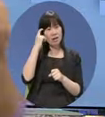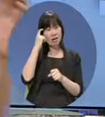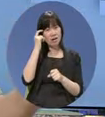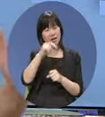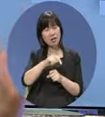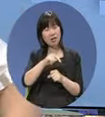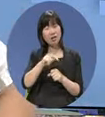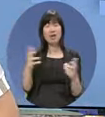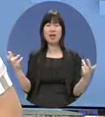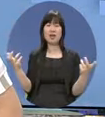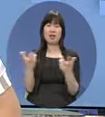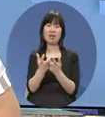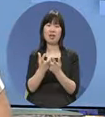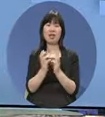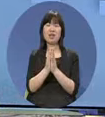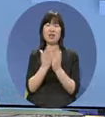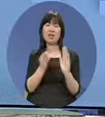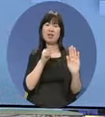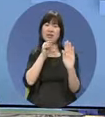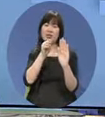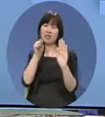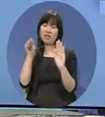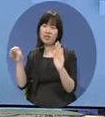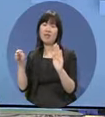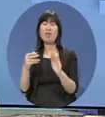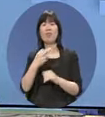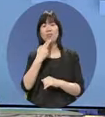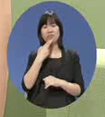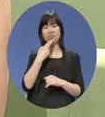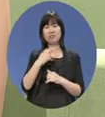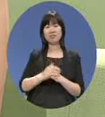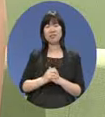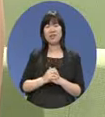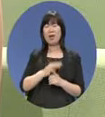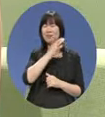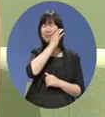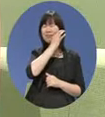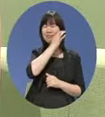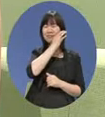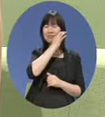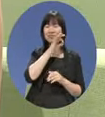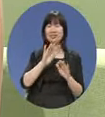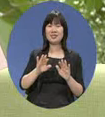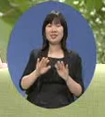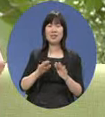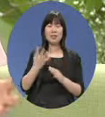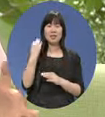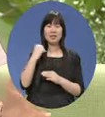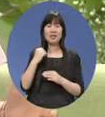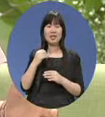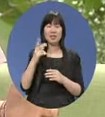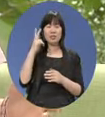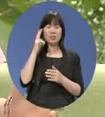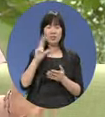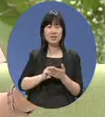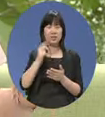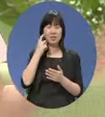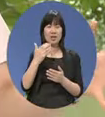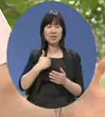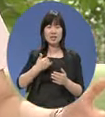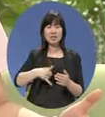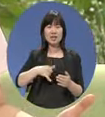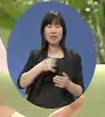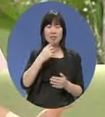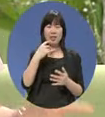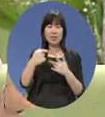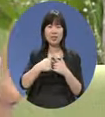거기 가득 꽂힐 책이 없더라고요. 제가 책을 안 읽어서. 아니 그리고 부끄럽더라고요. 친구가 나쁘지 않아요. 얼마 전에 가가지고 퀴즈를 했는데 우리 아들하고 우리 딸만